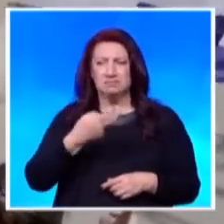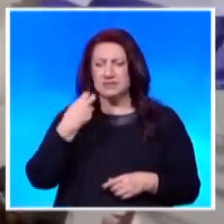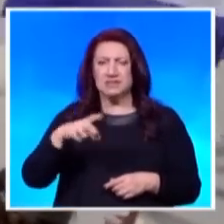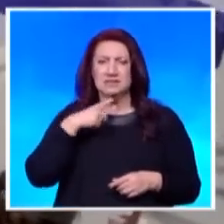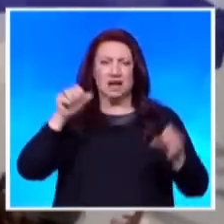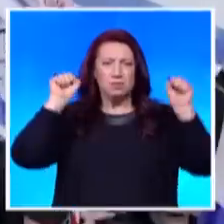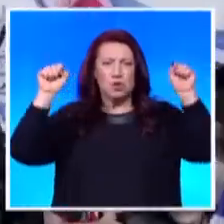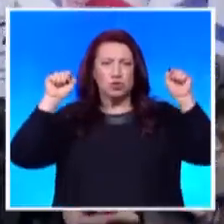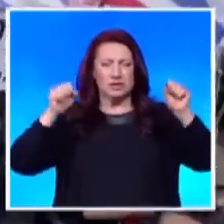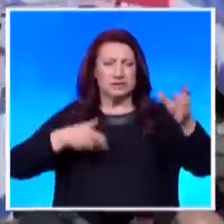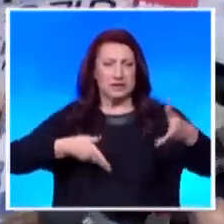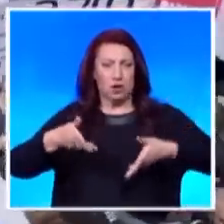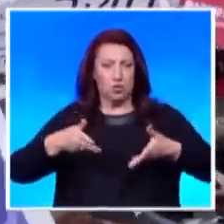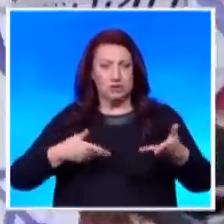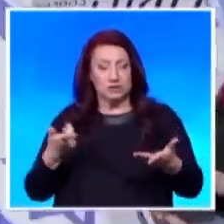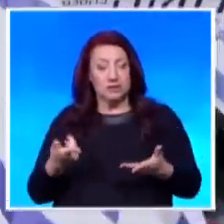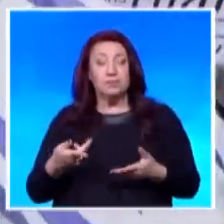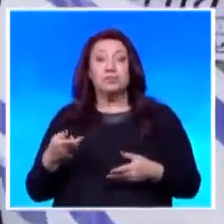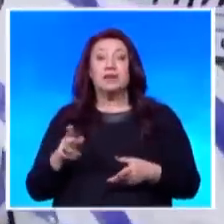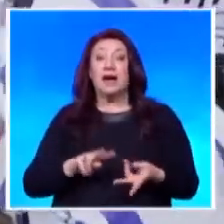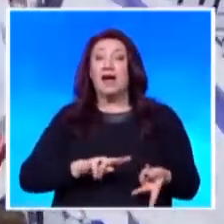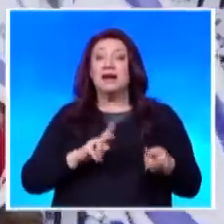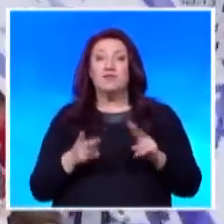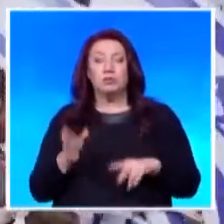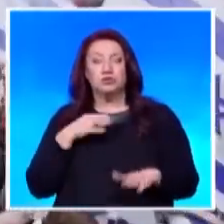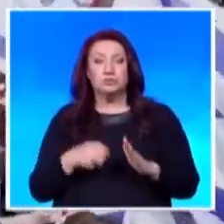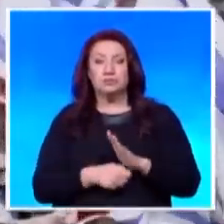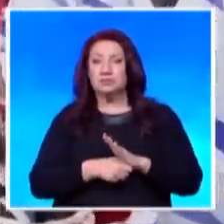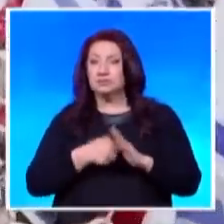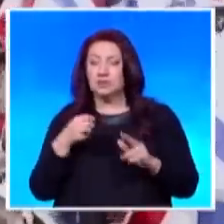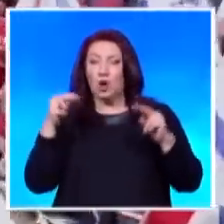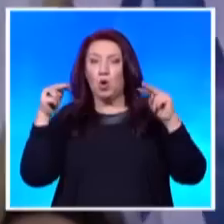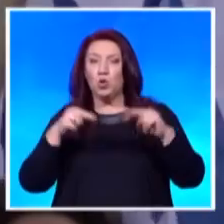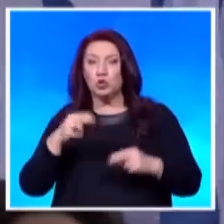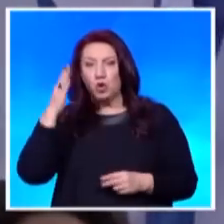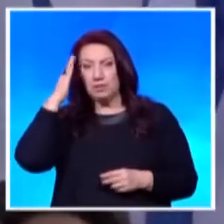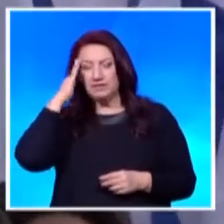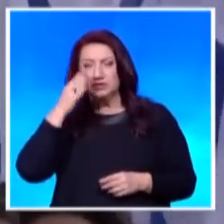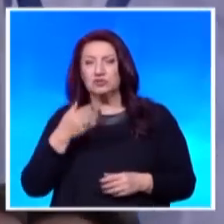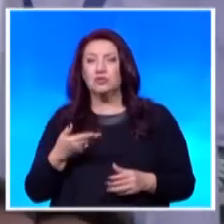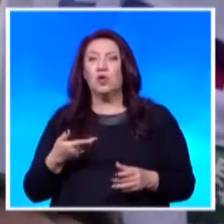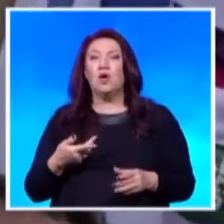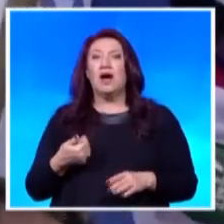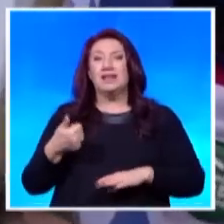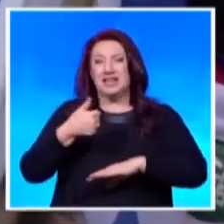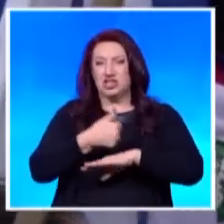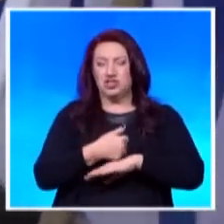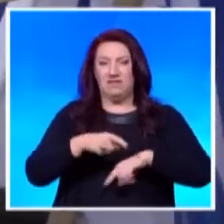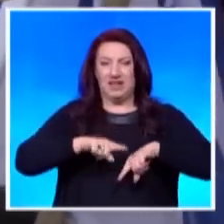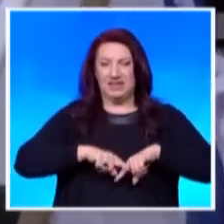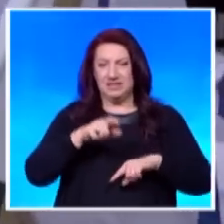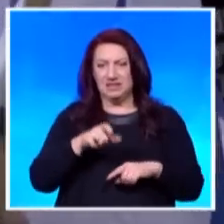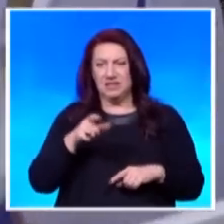Реформата щеше да затегне контрола на правителството върху назначаването на съдии и според критиците би подкопала